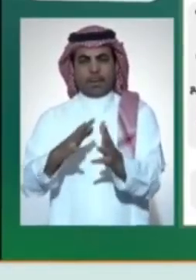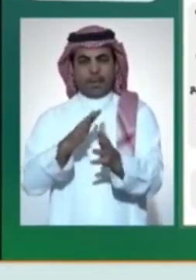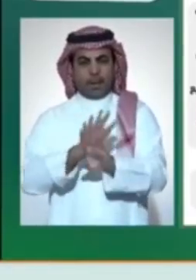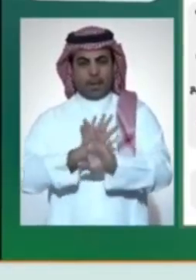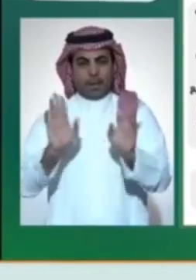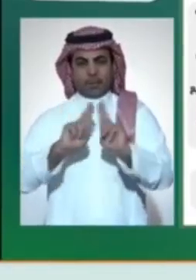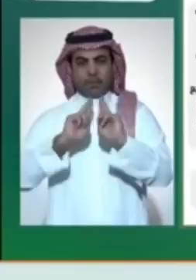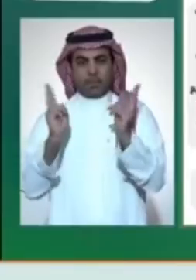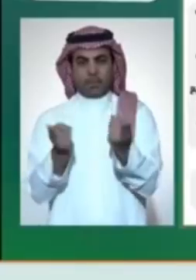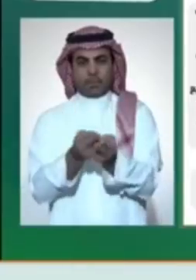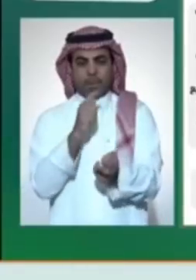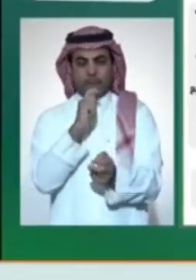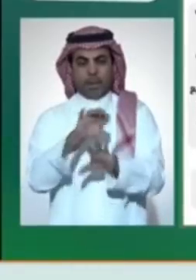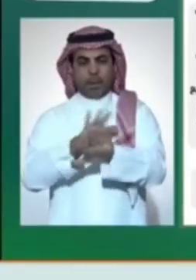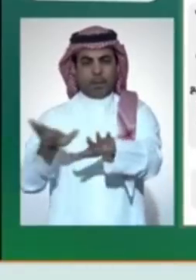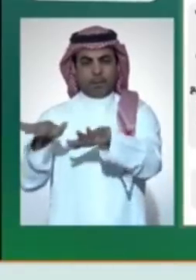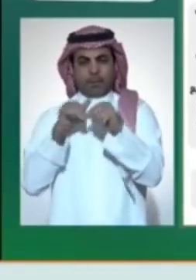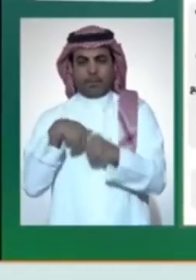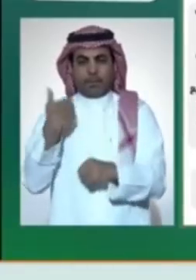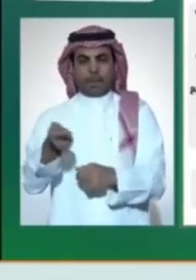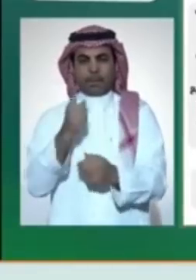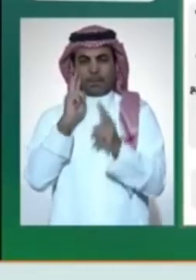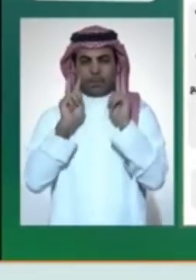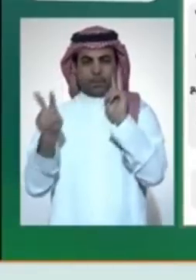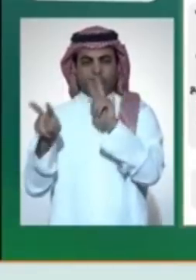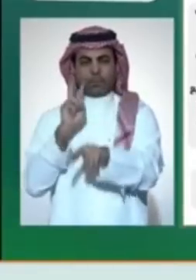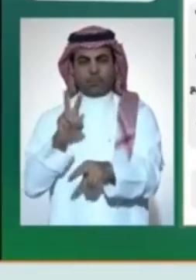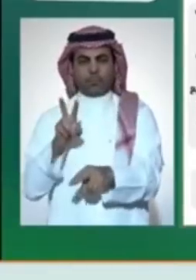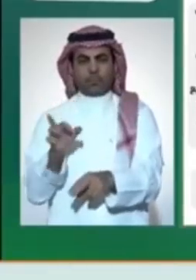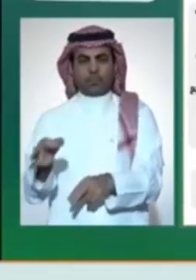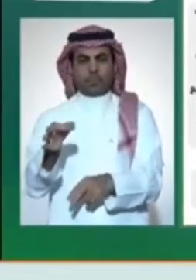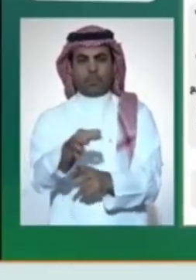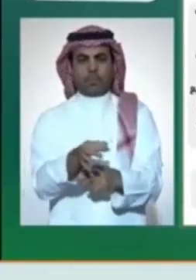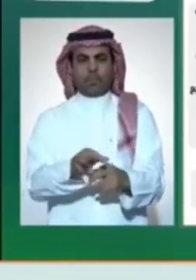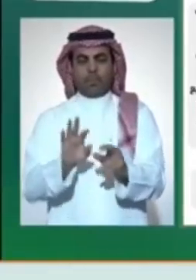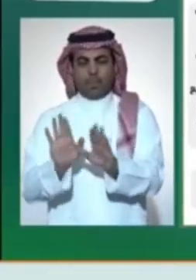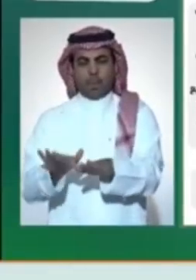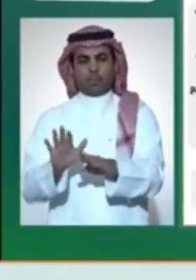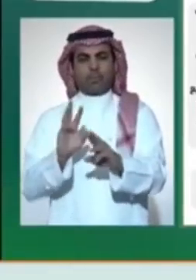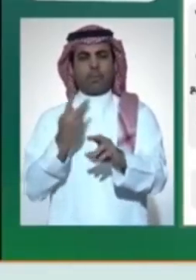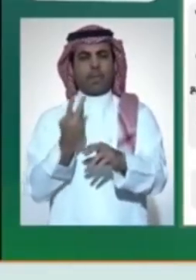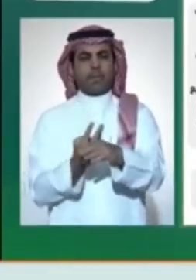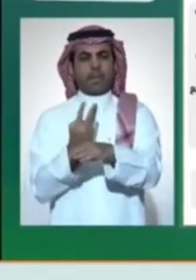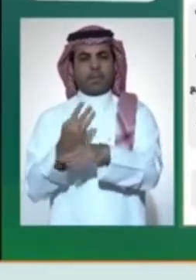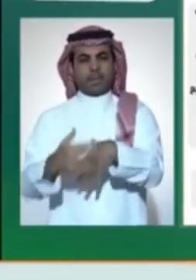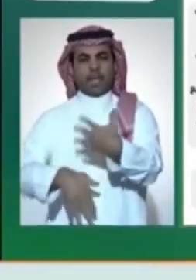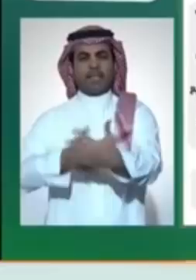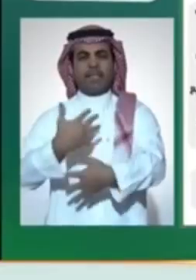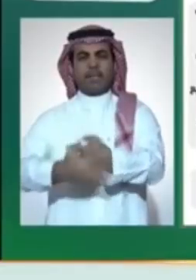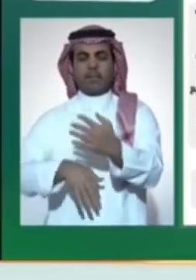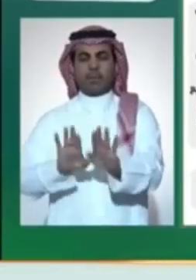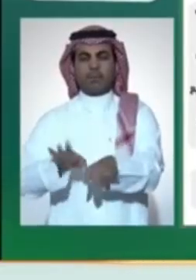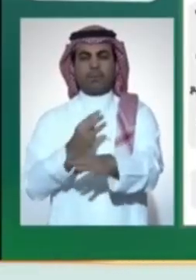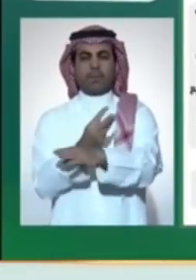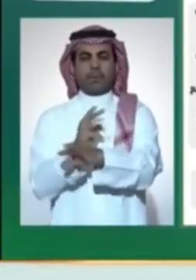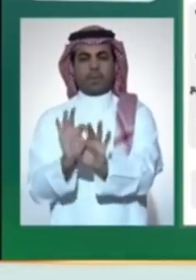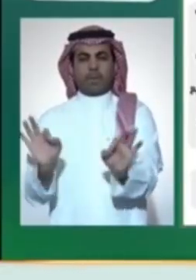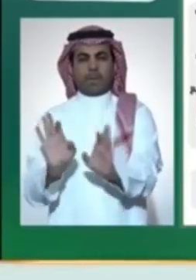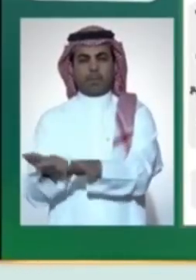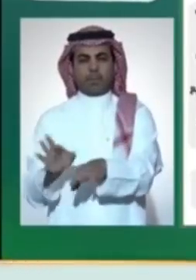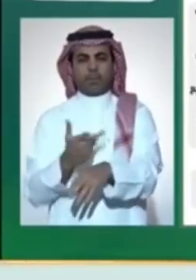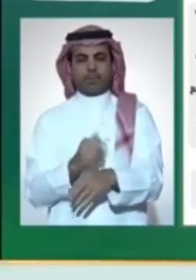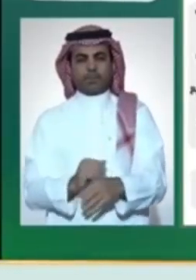ستكون لاحقة لهذا المؤتمر، إضافة إلى انعكاسها على البيانات التي ستخرج إن شاء الله ويتم تحديثها على الموقع الرسمي